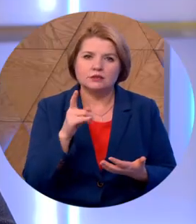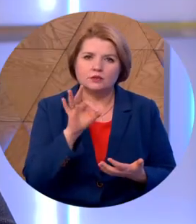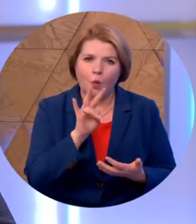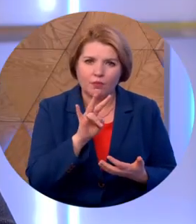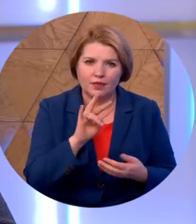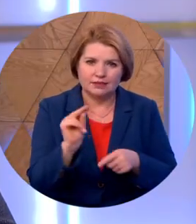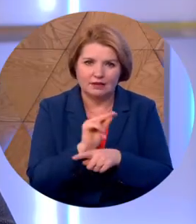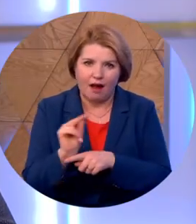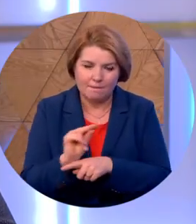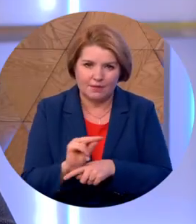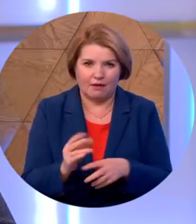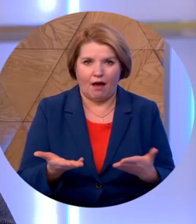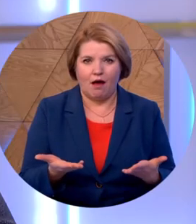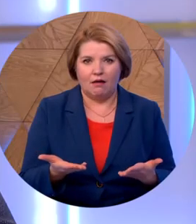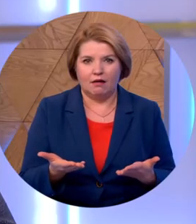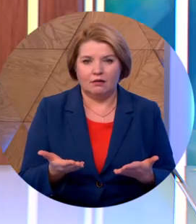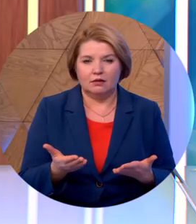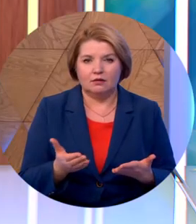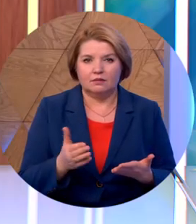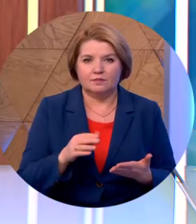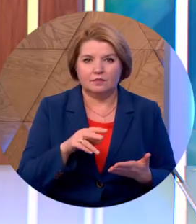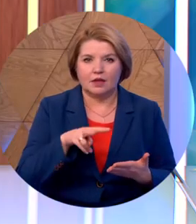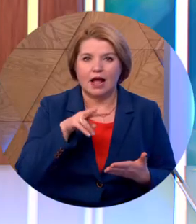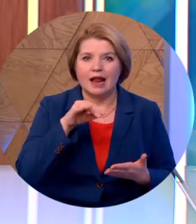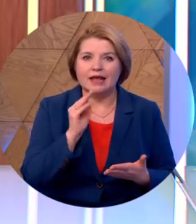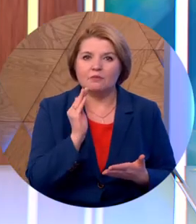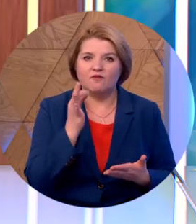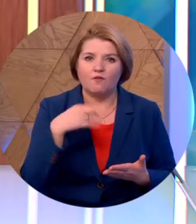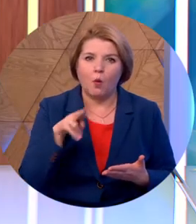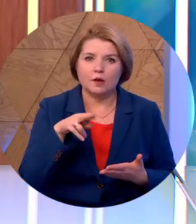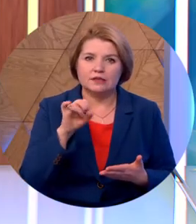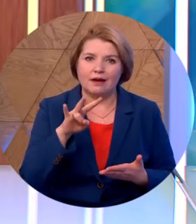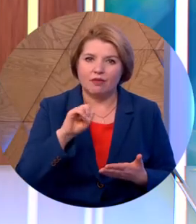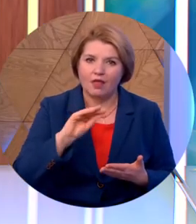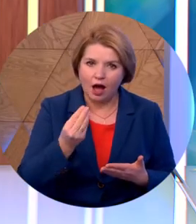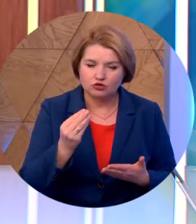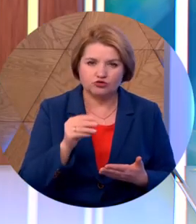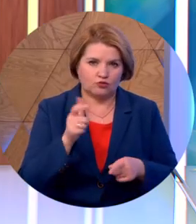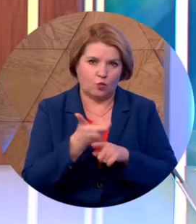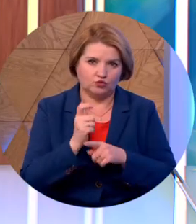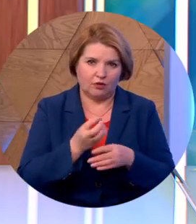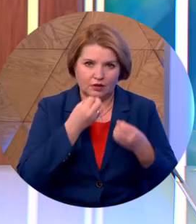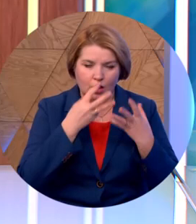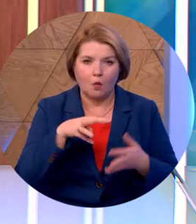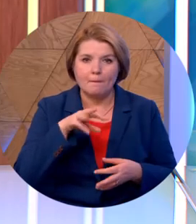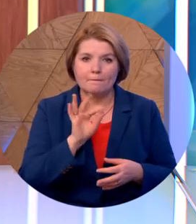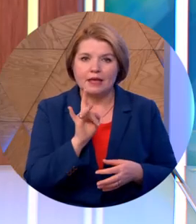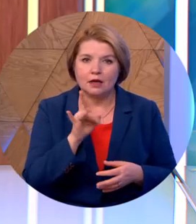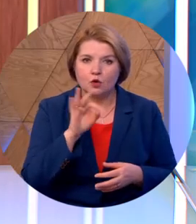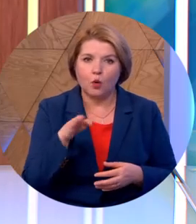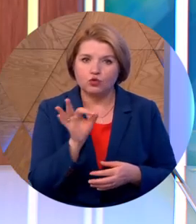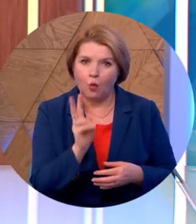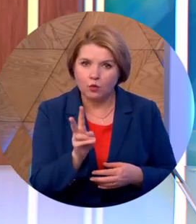и м лимфодренажная мезотерапия очень хорошие микротоки - это то что и